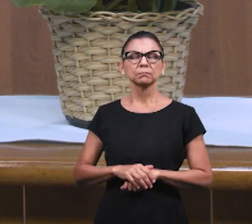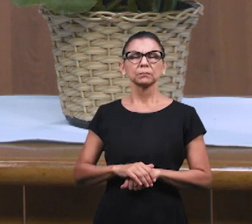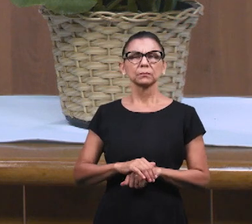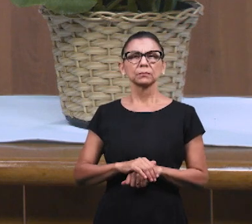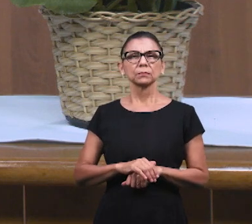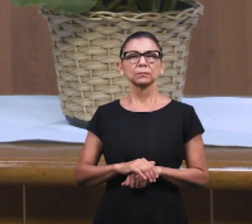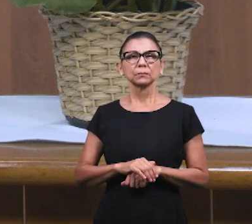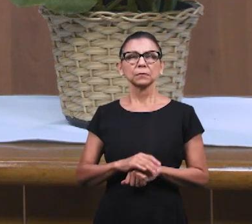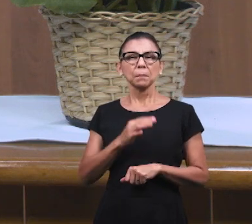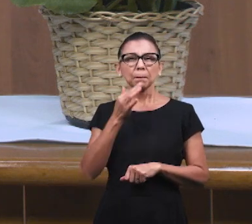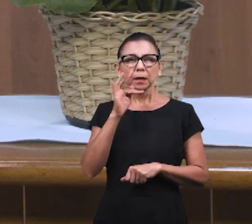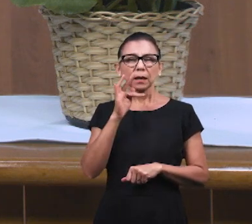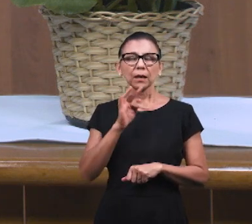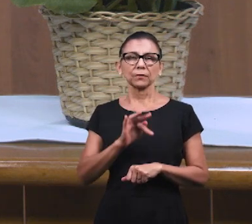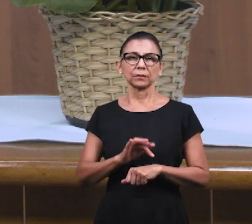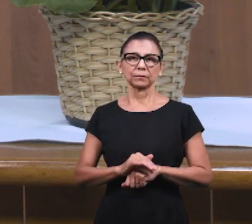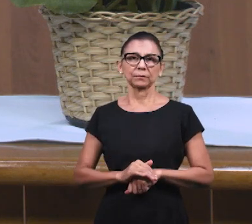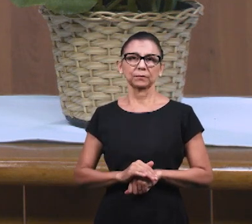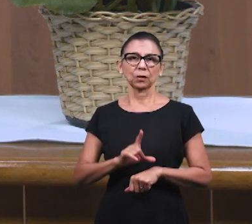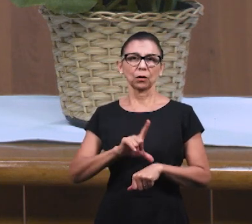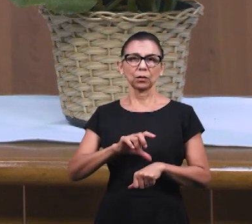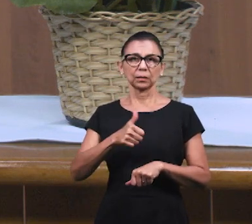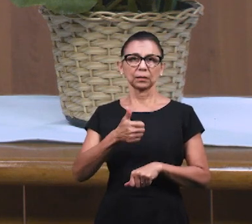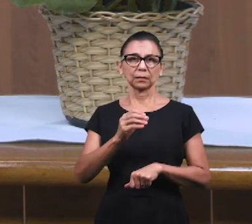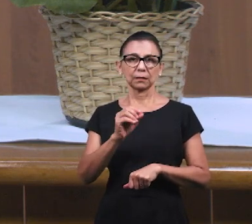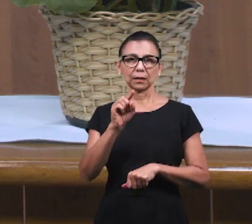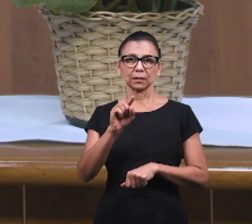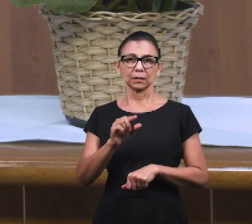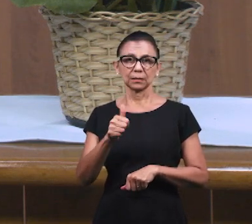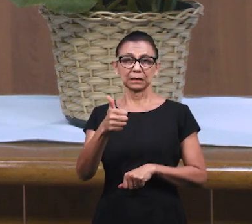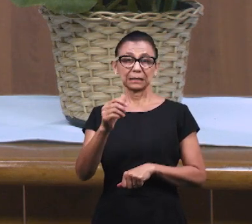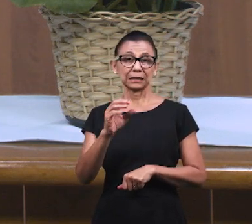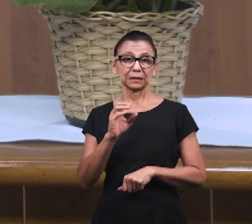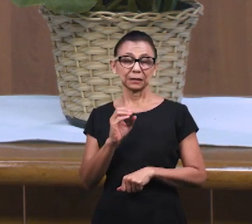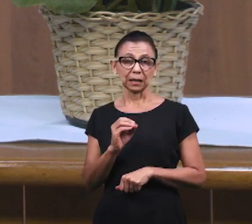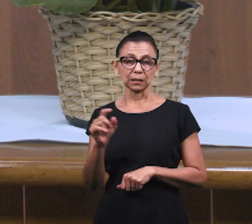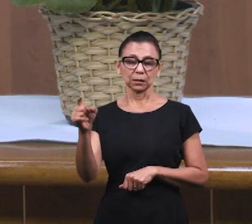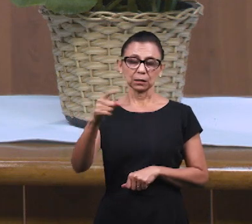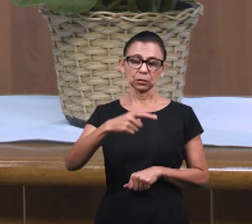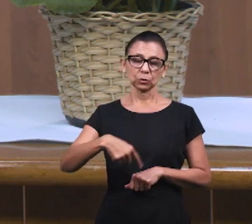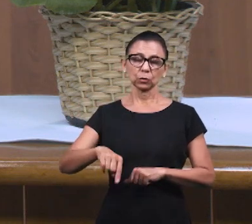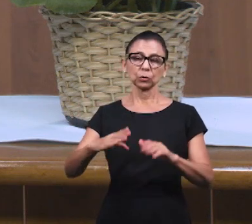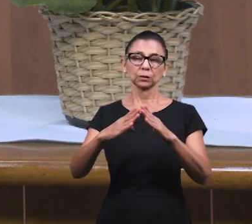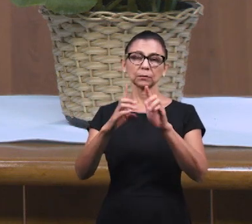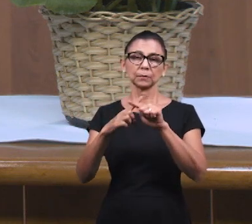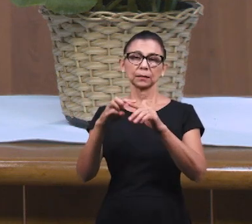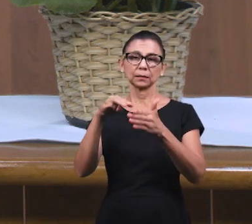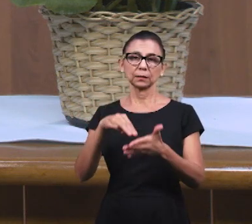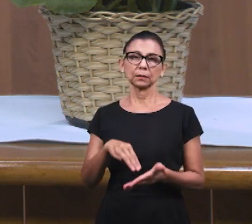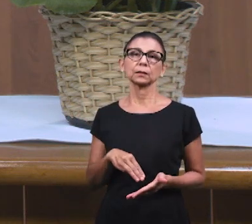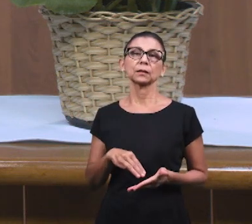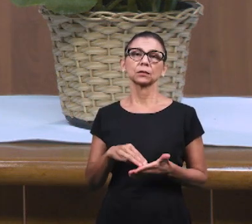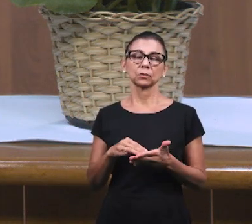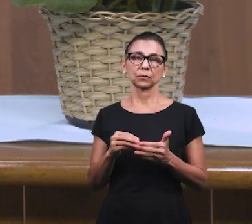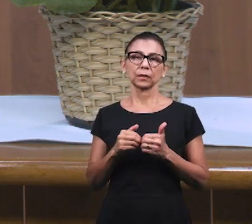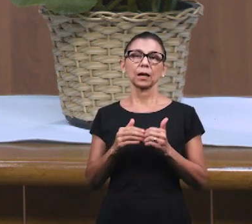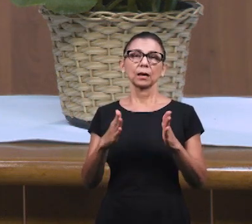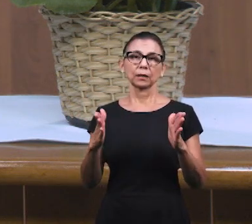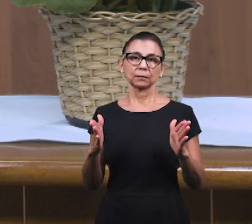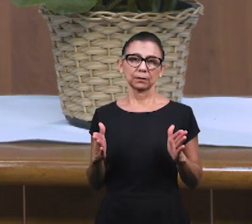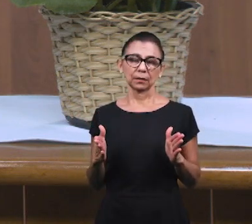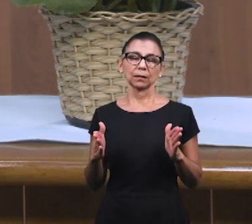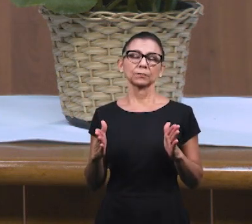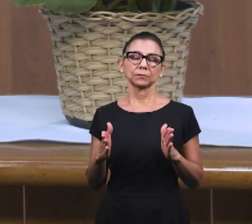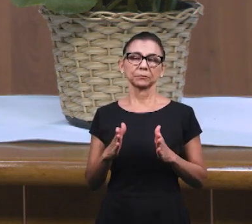À partir de 10 h à 10 minutes, au Rio du Brésil, nous entrons en réseau pour toutes les églises chrétiennes Maranatha à travers notre système